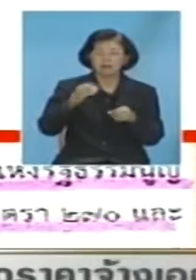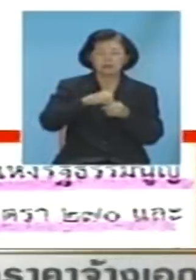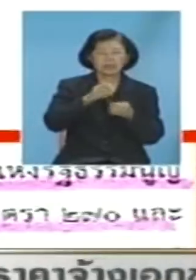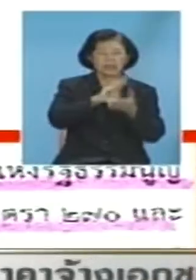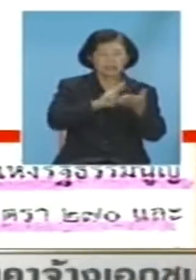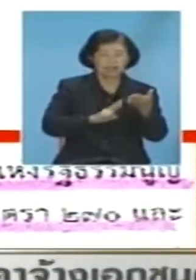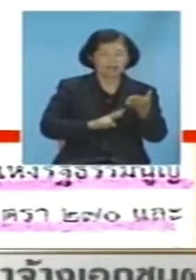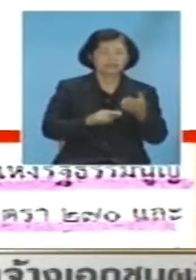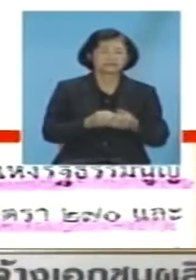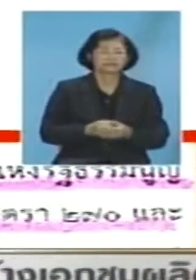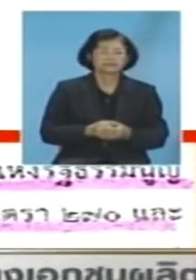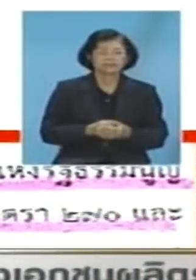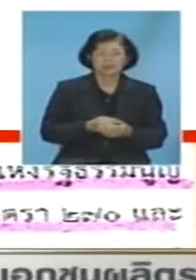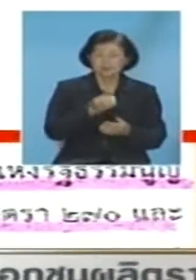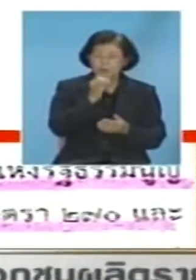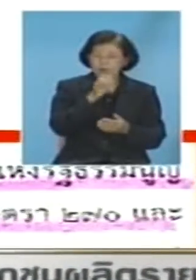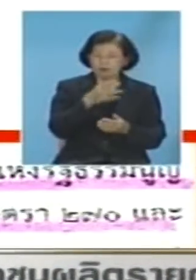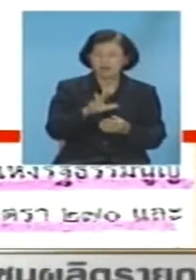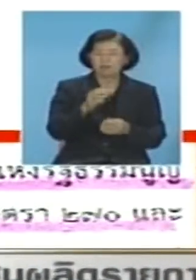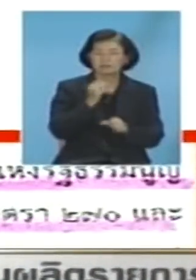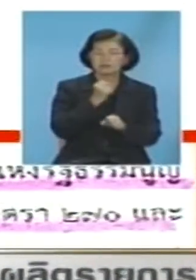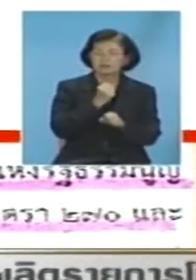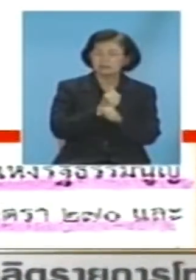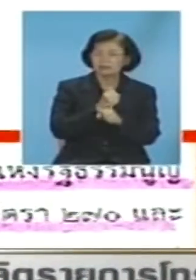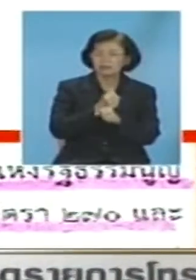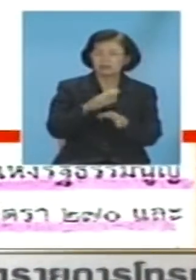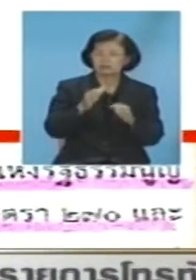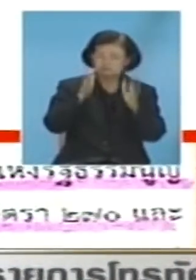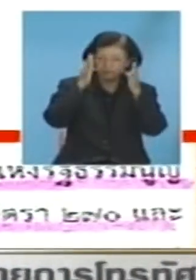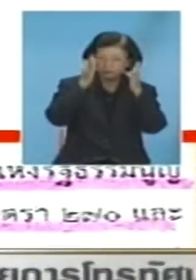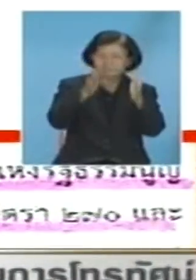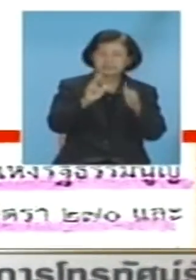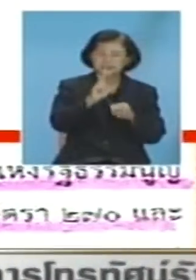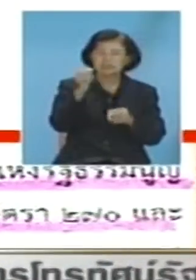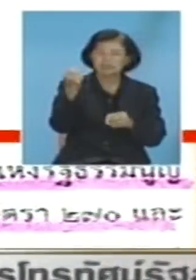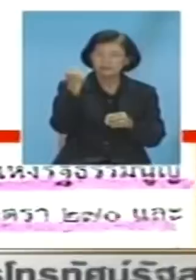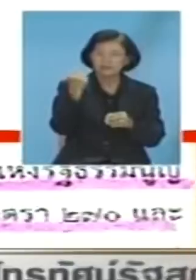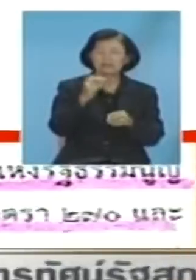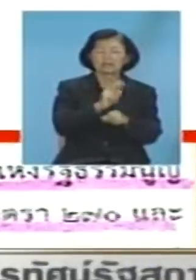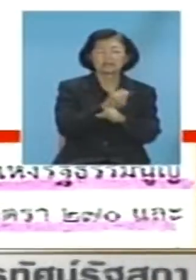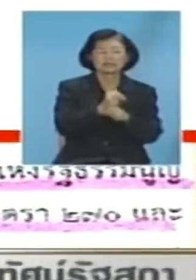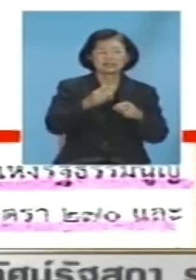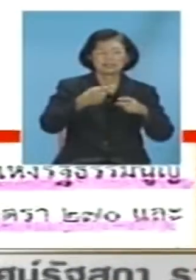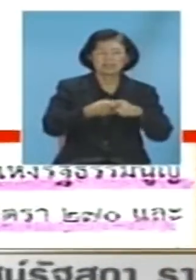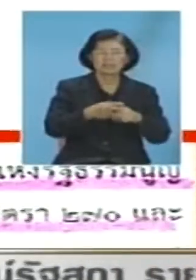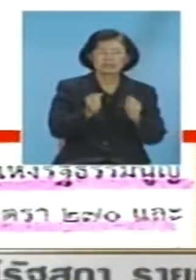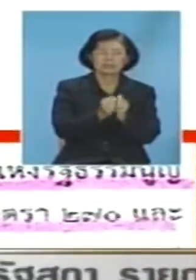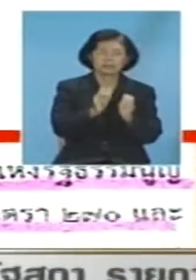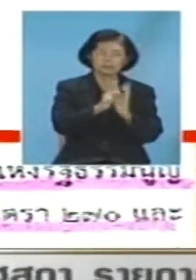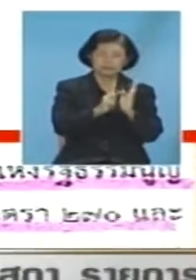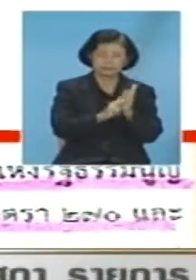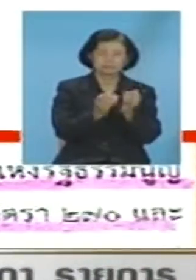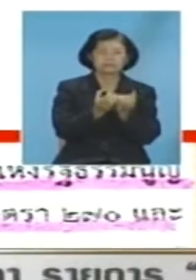ในข้อกล่าวหาค่ะว่ามีพฤติกรรมส่อว่าจงใจใช้อำนาจหน้าที่ขัดต่อบทบัญญัติแห่งรัฐธรรม